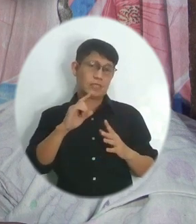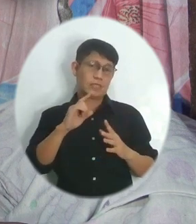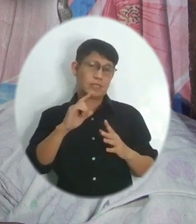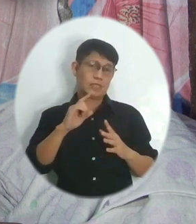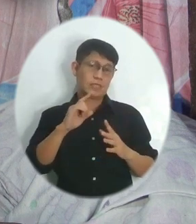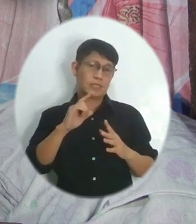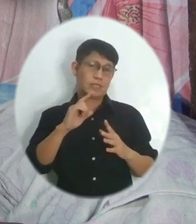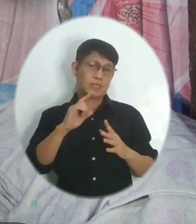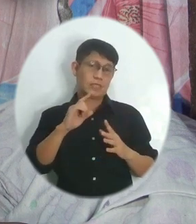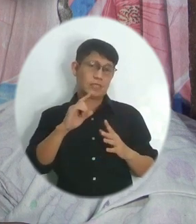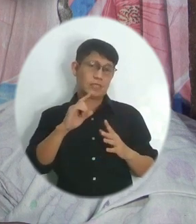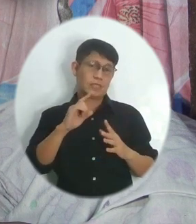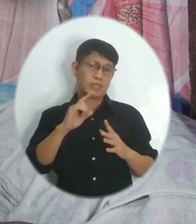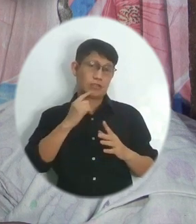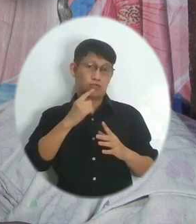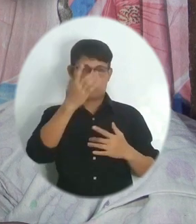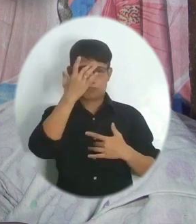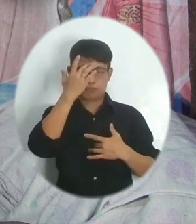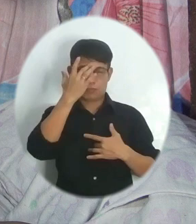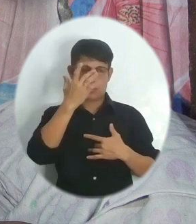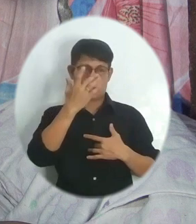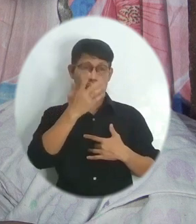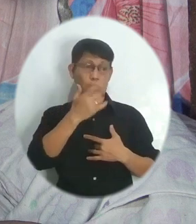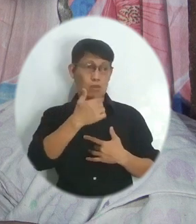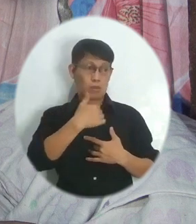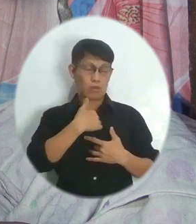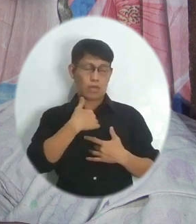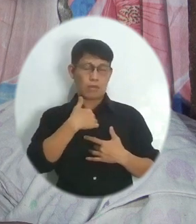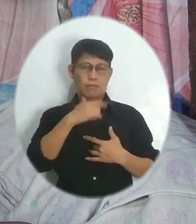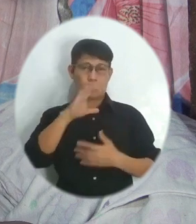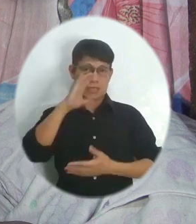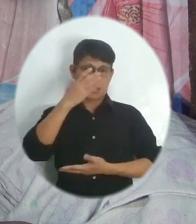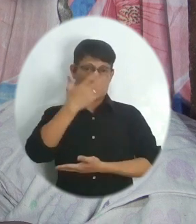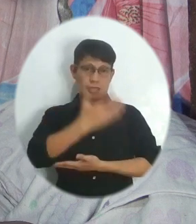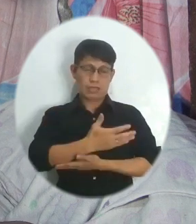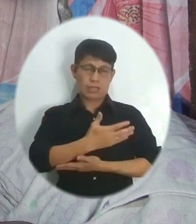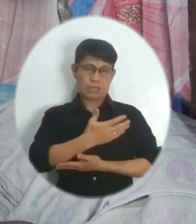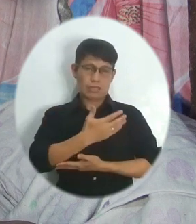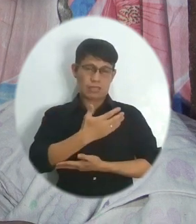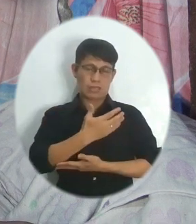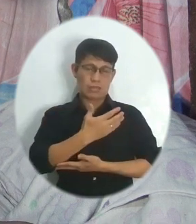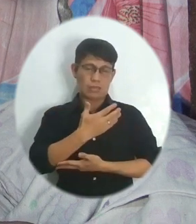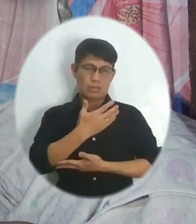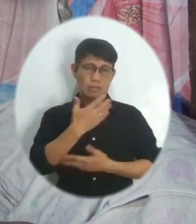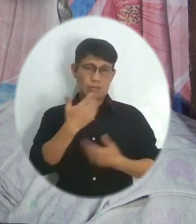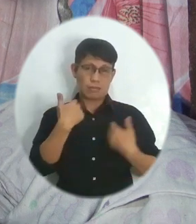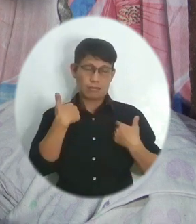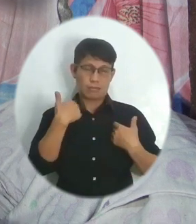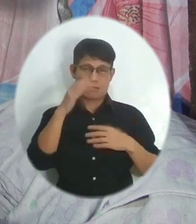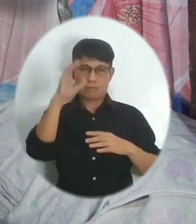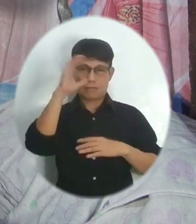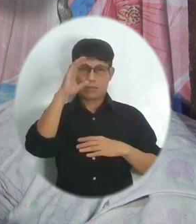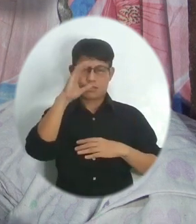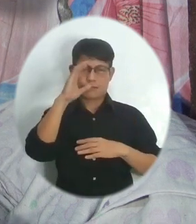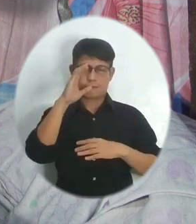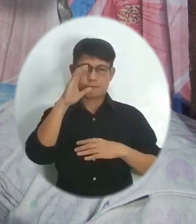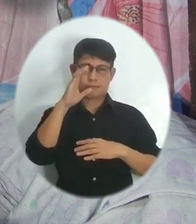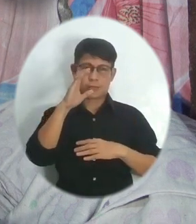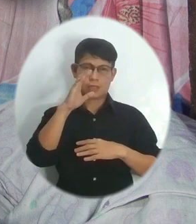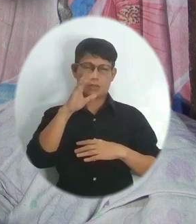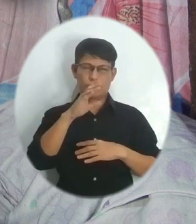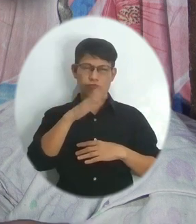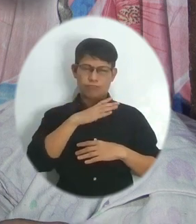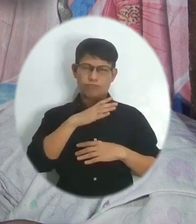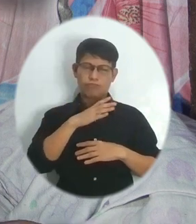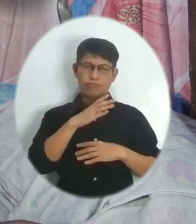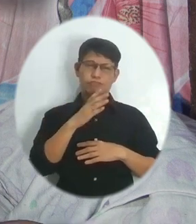tulad ko rin po na may anak na may cancer, kahit po anong hirap ng buhay, kahit po mga pao, manglimos pa tayo,